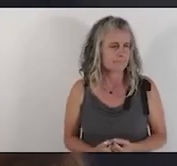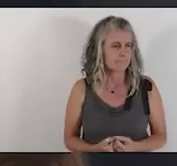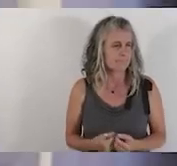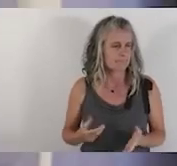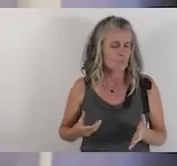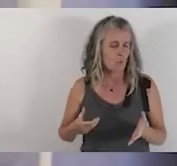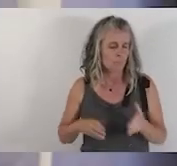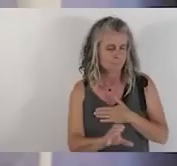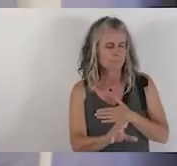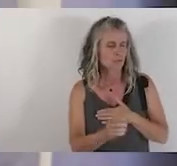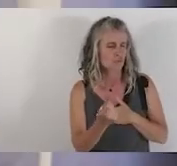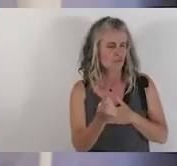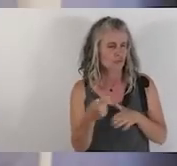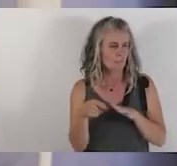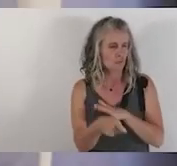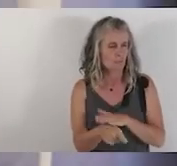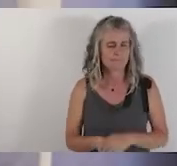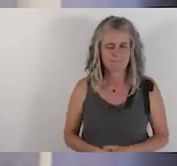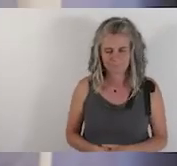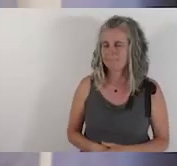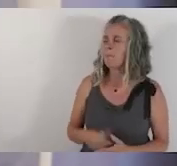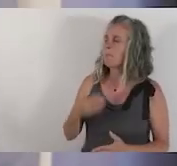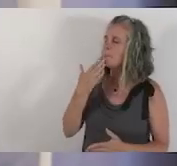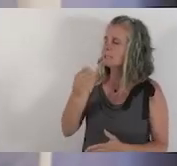Monsieur Aspinas. Je vais donc